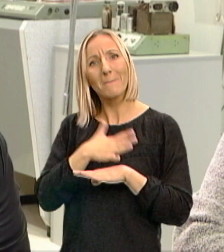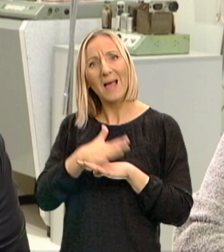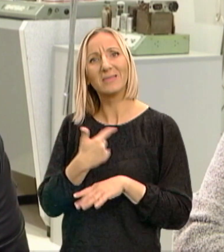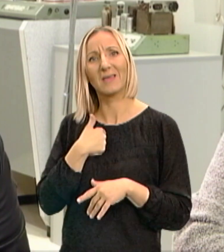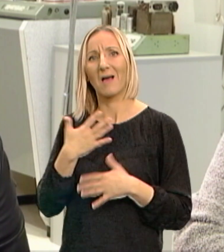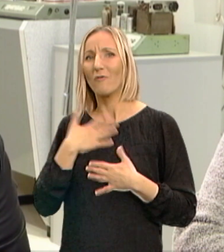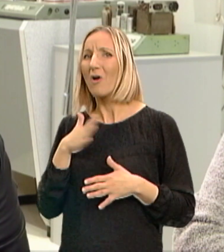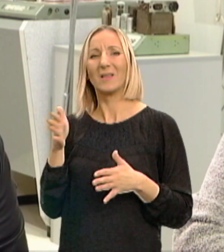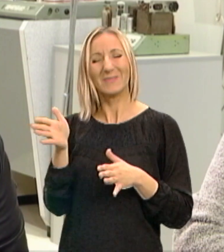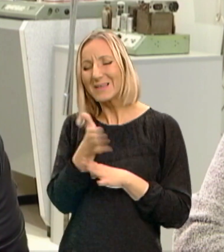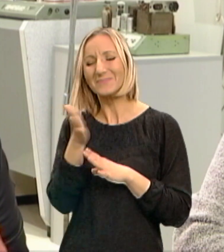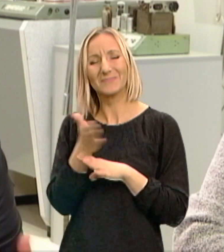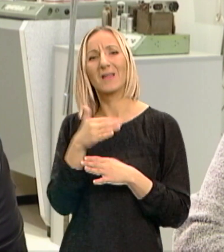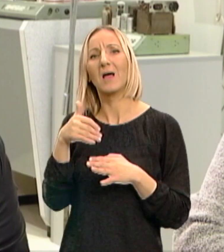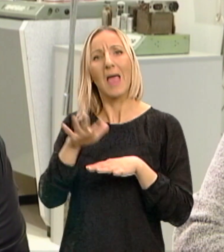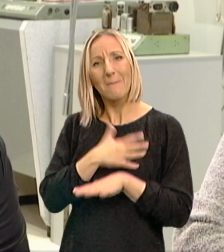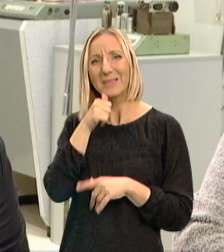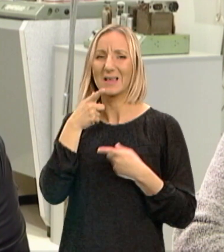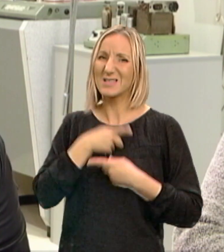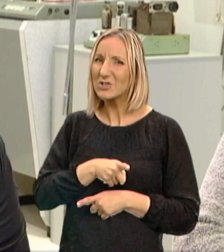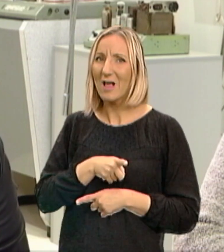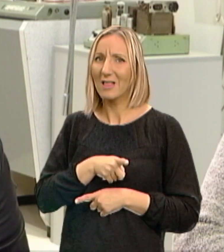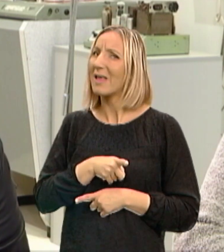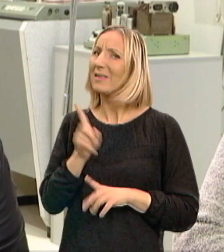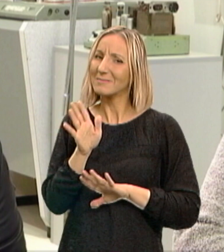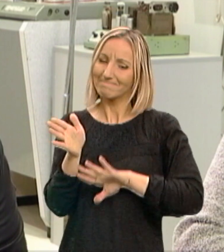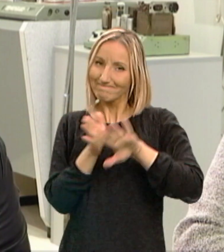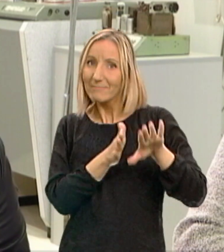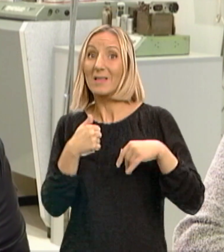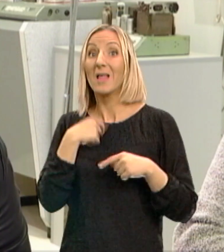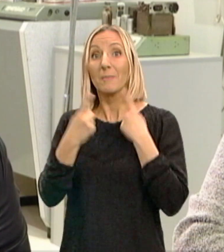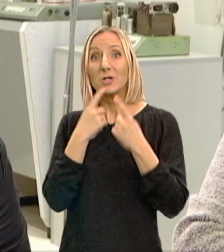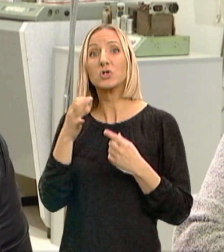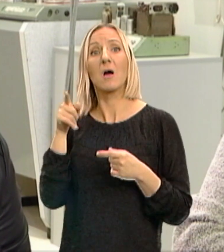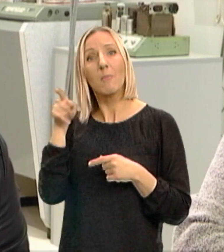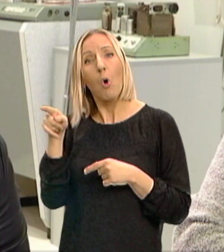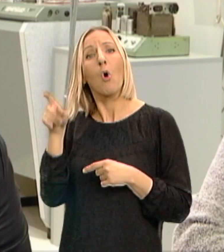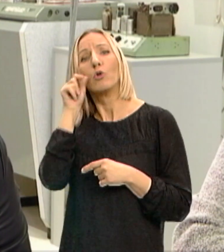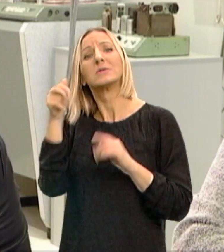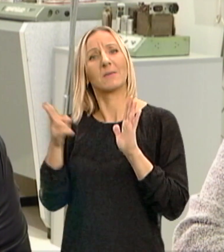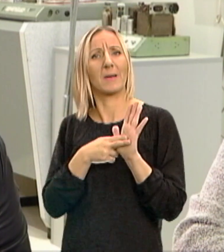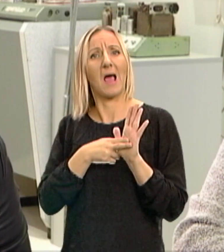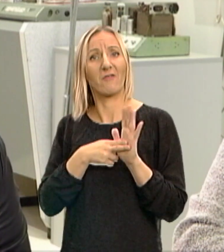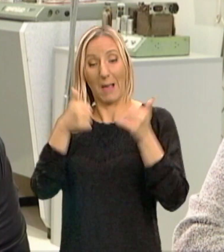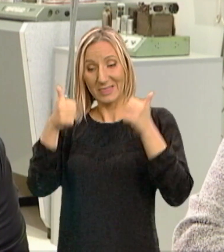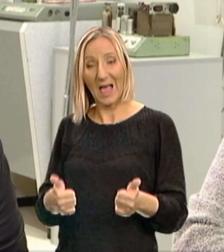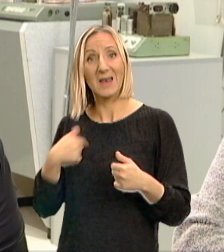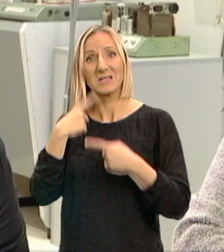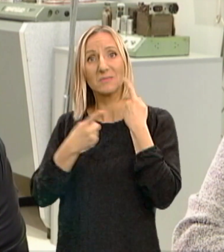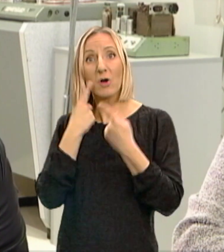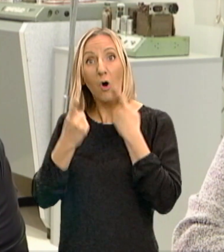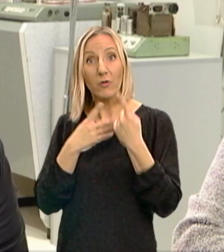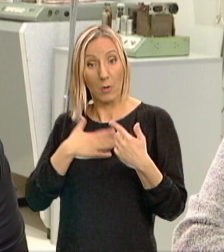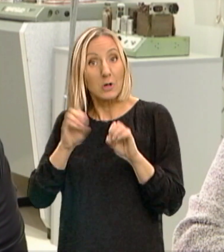malo izađemo iz te priče empatije i sažaljenja, nego da pričamo iz konteksta ljudskih prava. Jer ovo o čemu mi ovde pričamo i u ovoj